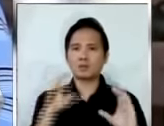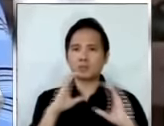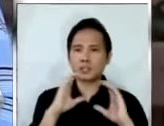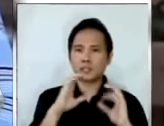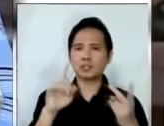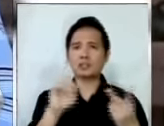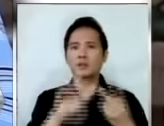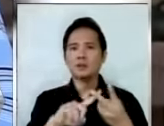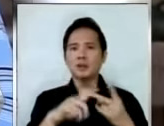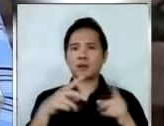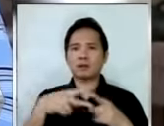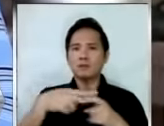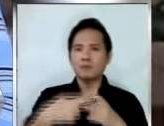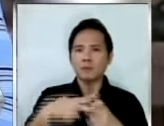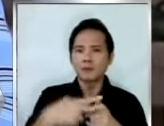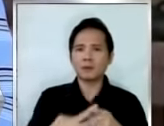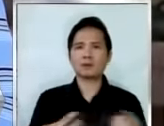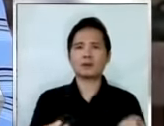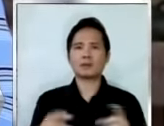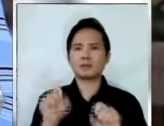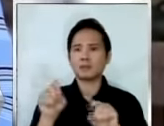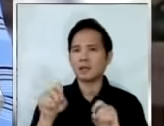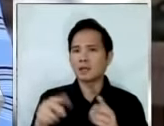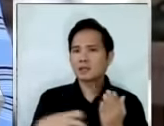ticket seller, yung